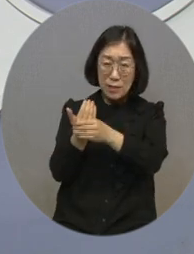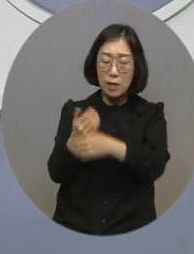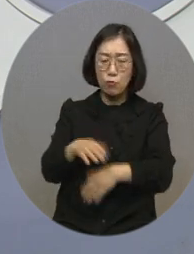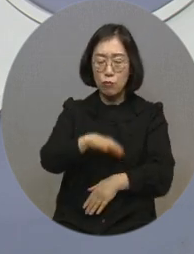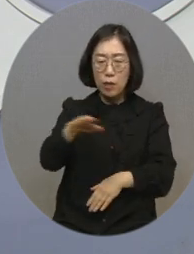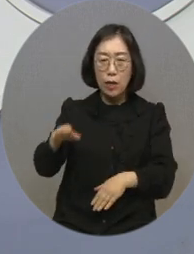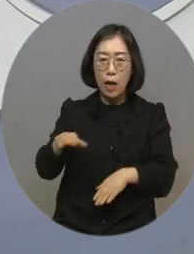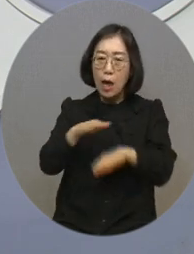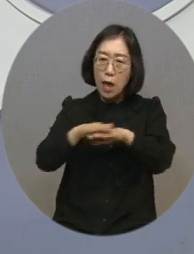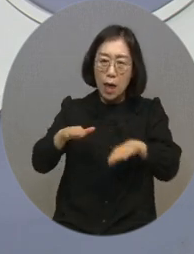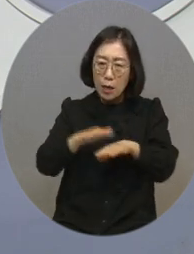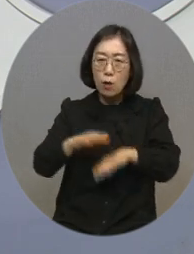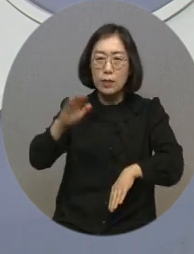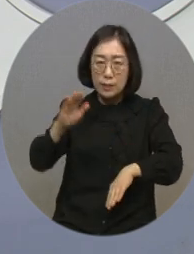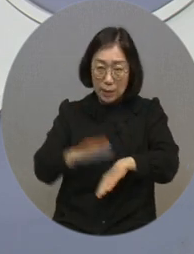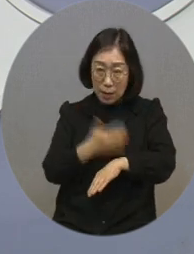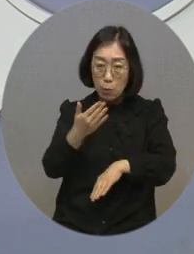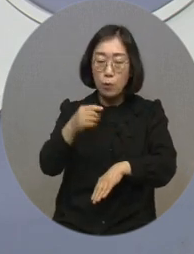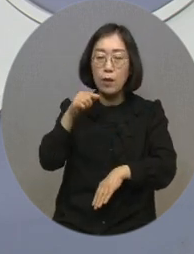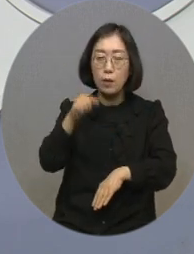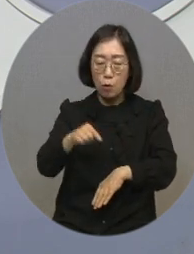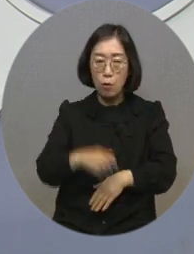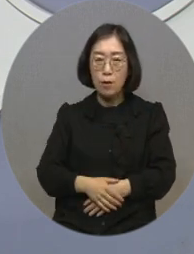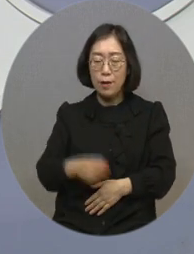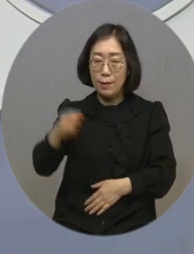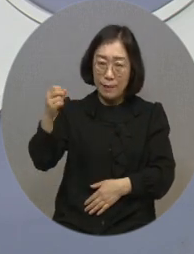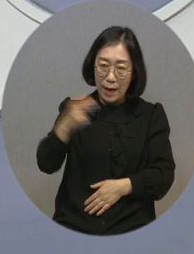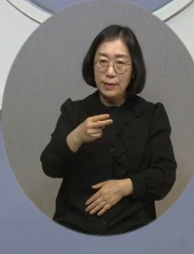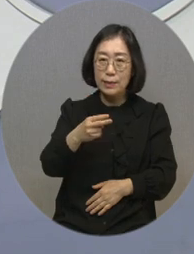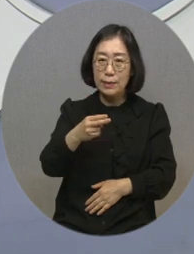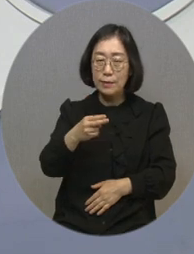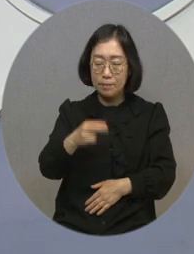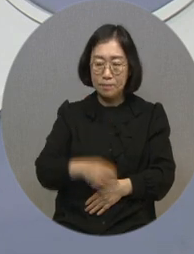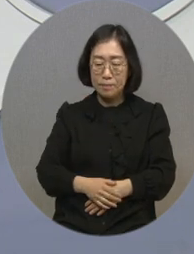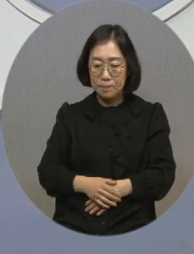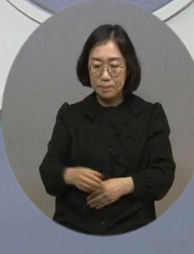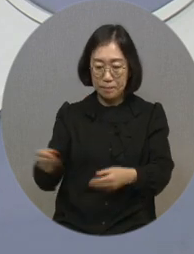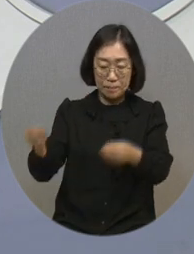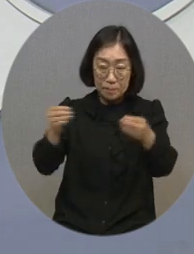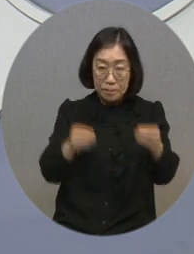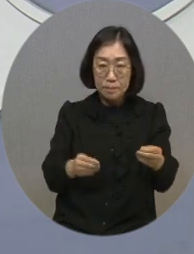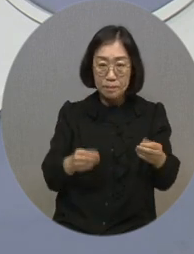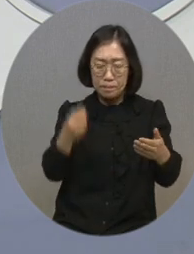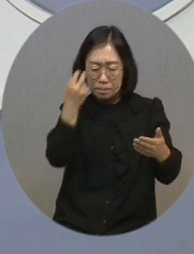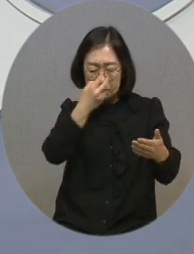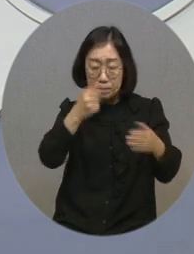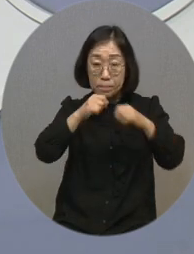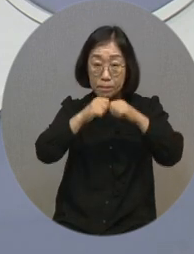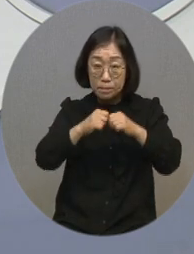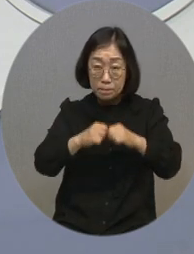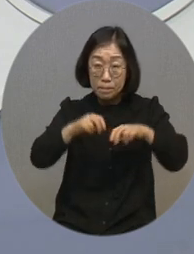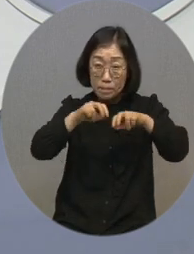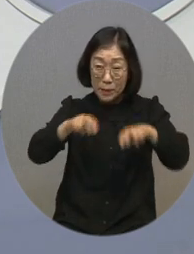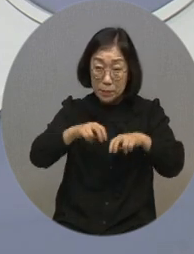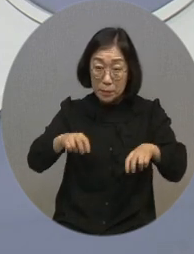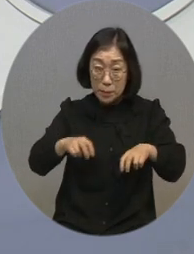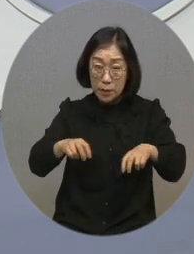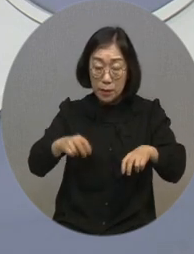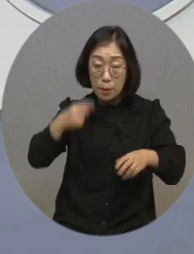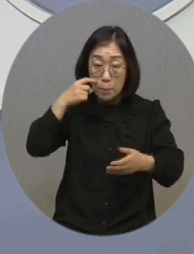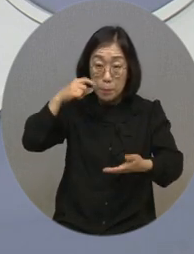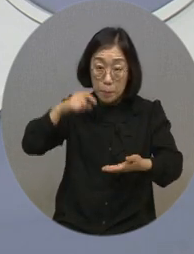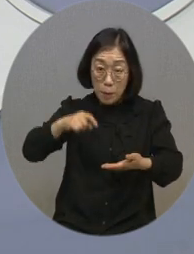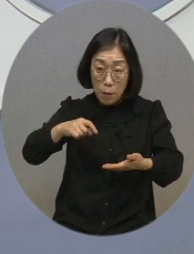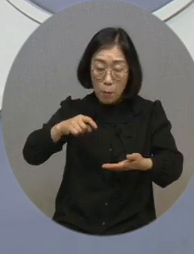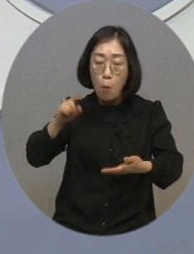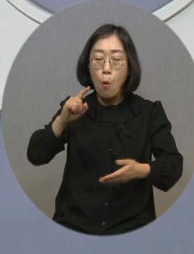잘못 처리했던 거 과거의 검찰들이 그런 사건들을 다시 한번 돌이켜보는 이제 그런 예. 계기로 꾸려진 팀이었습니다. 그 중에